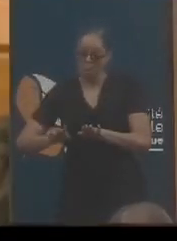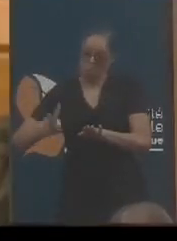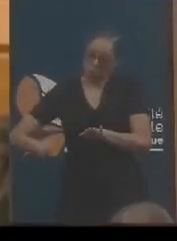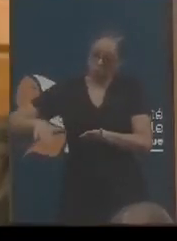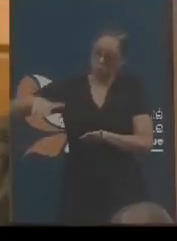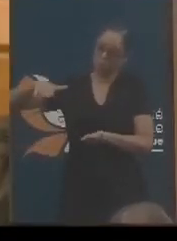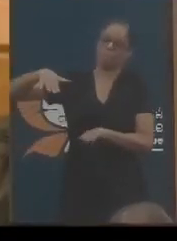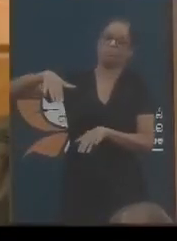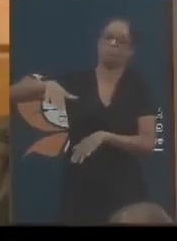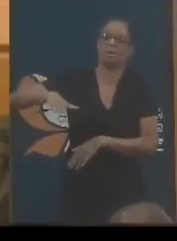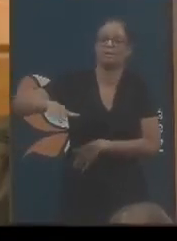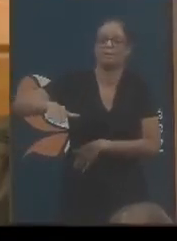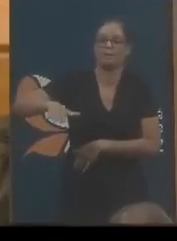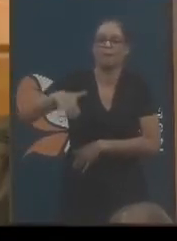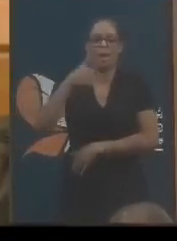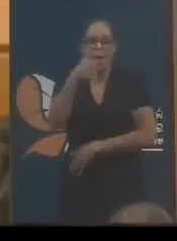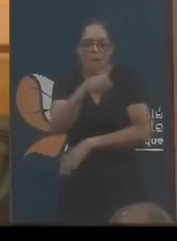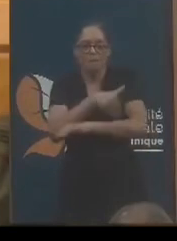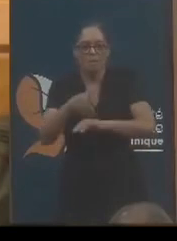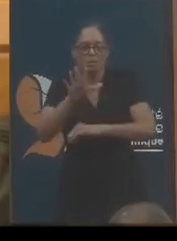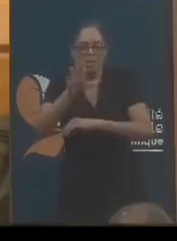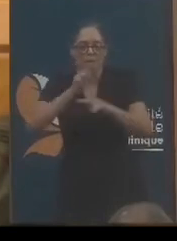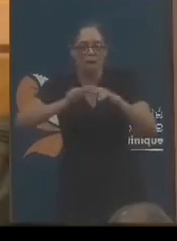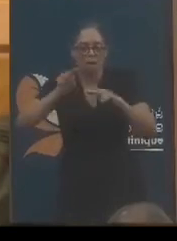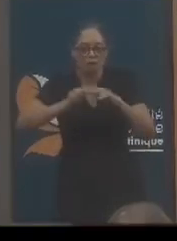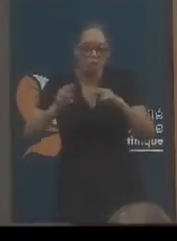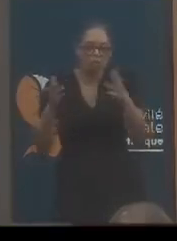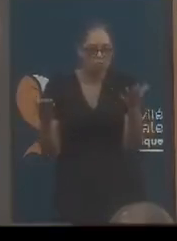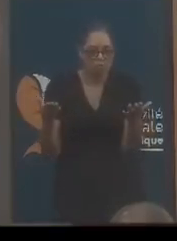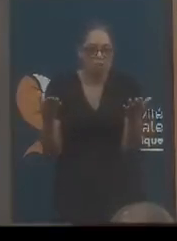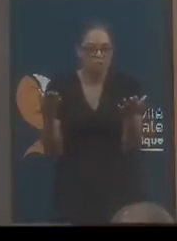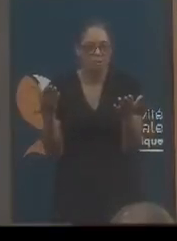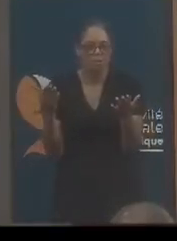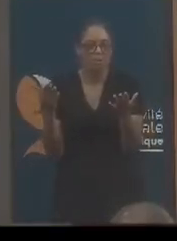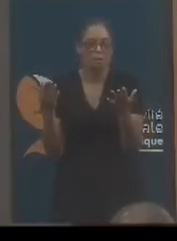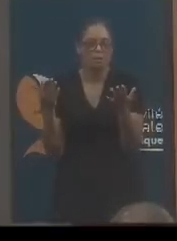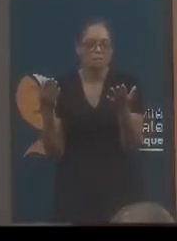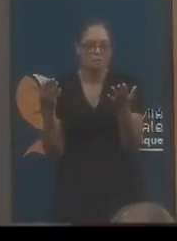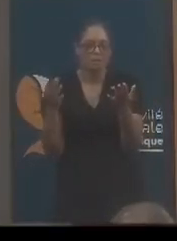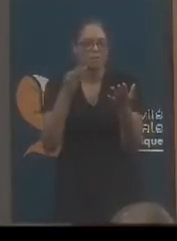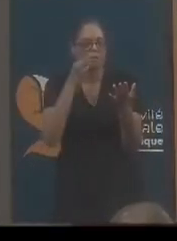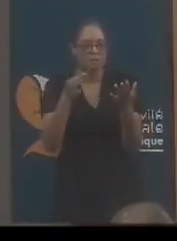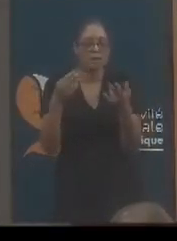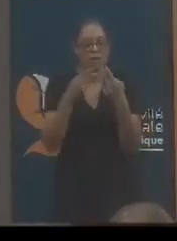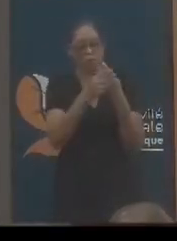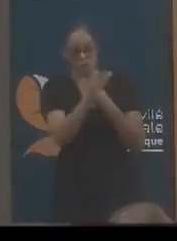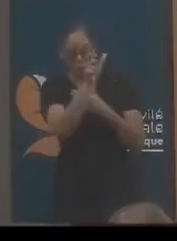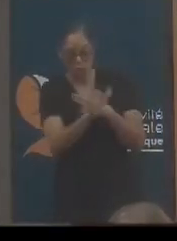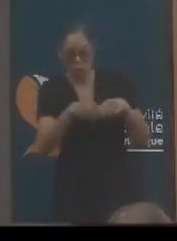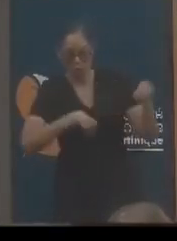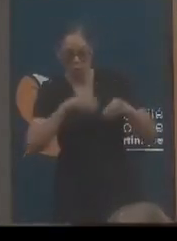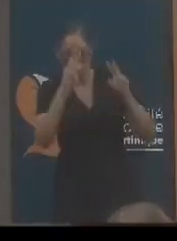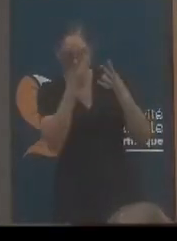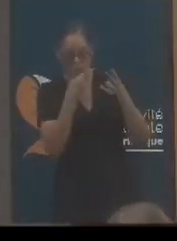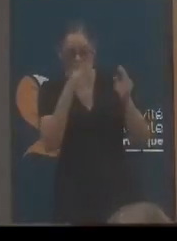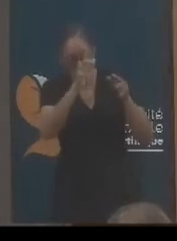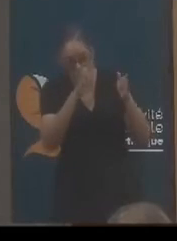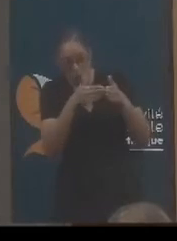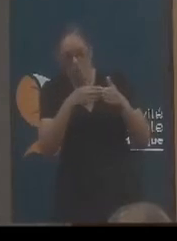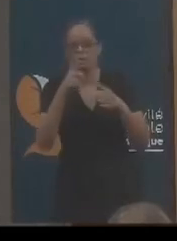1 million d'euros, 1,5 million de travaux, et nous prenons, je le dis devant le directeur général, de commencer ces travaux très